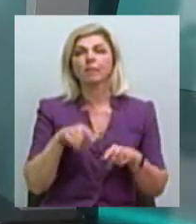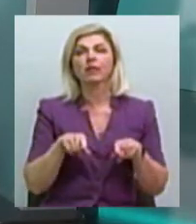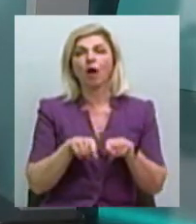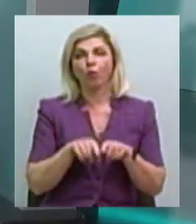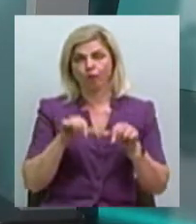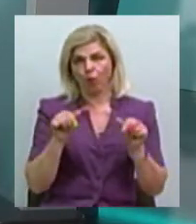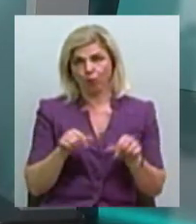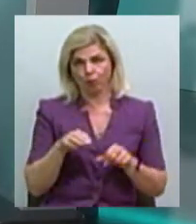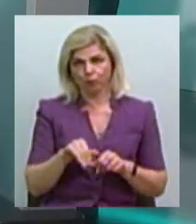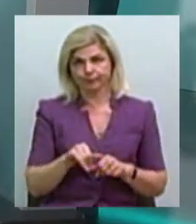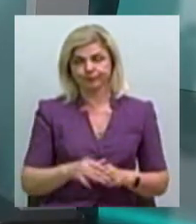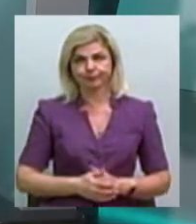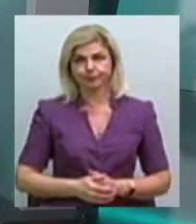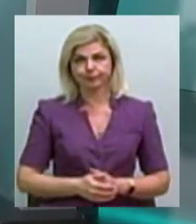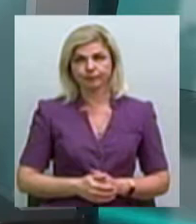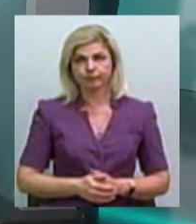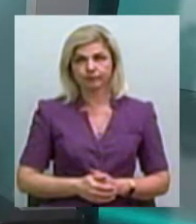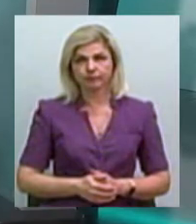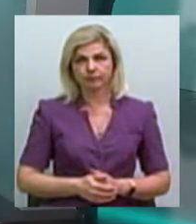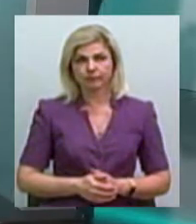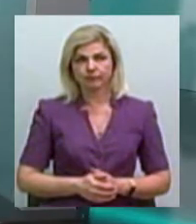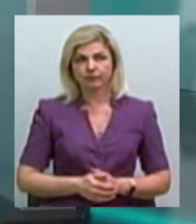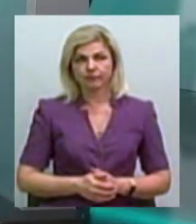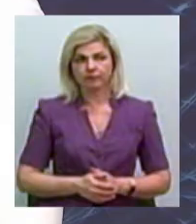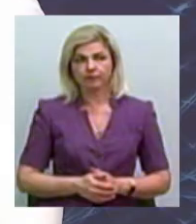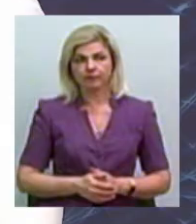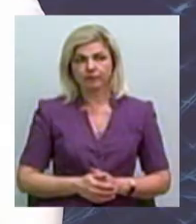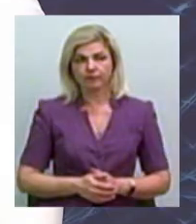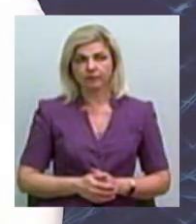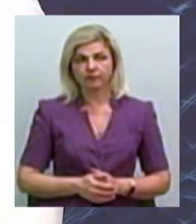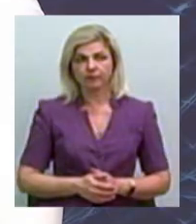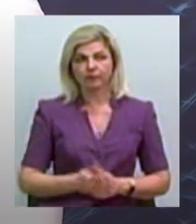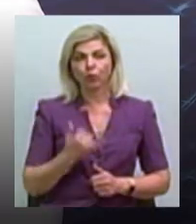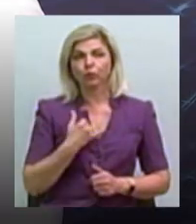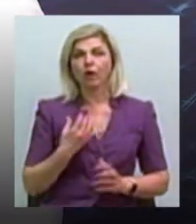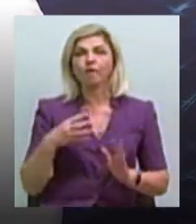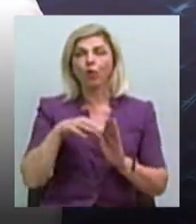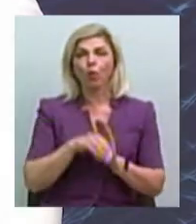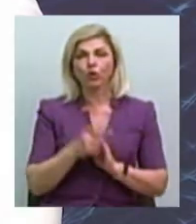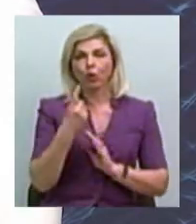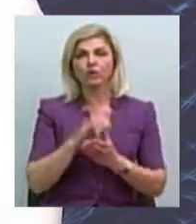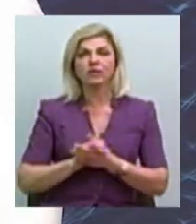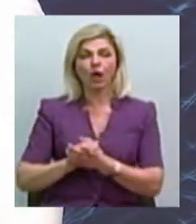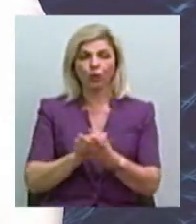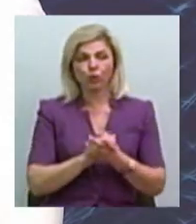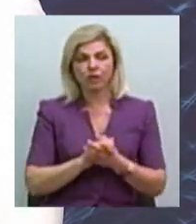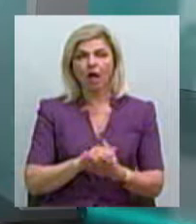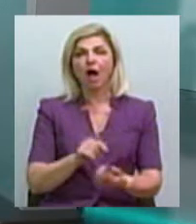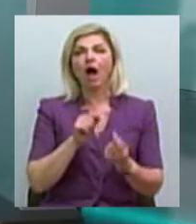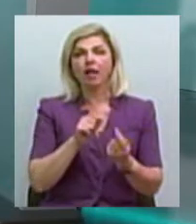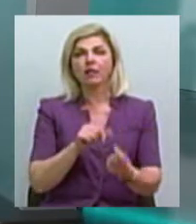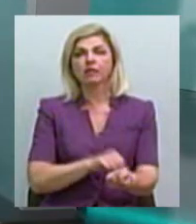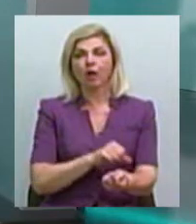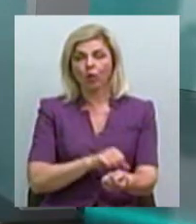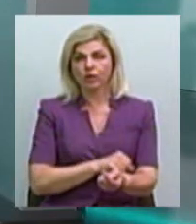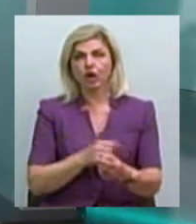форму? Мы совместно, у нас есть сходит два союза, союз антинаркотических сообществ и союз